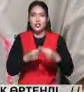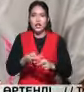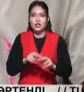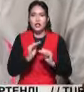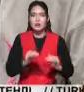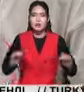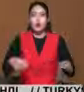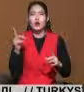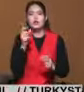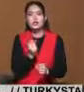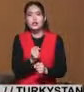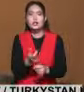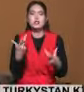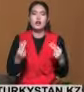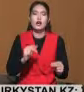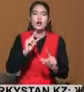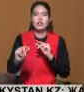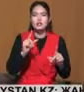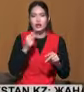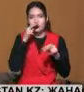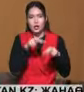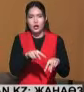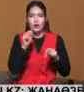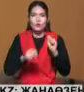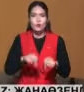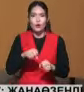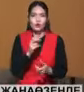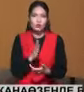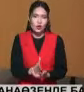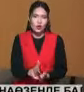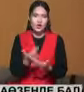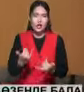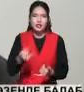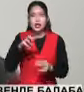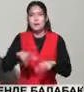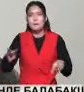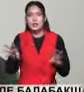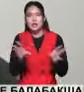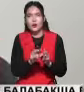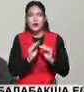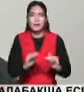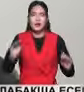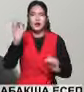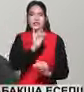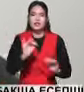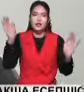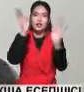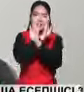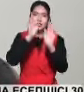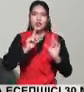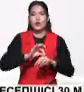не істеп, қайда баратынын бақылай алады. Бұдан бөлек туризм министрлігімен бірігіп, балаларды тарихи орындарға апару да